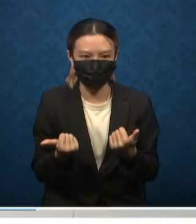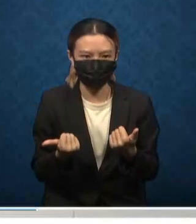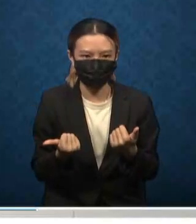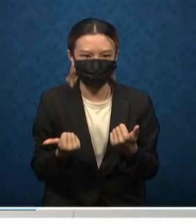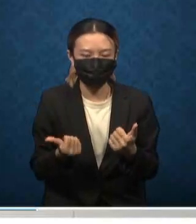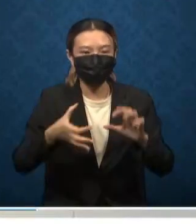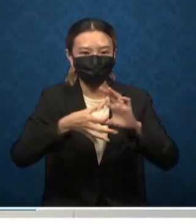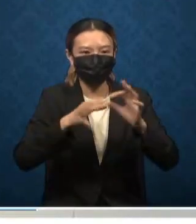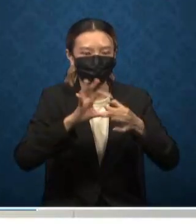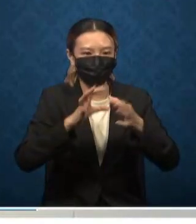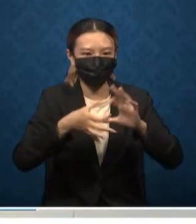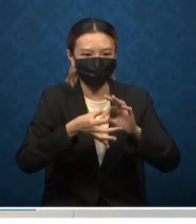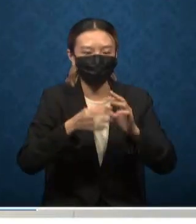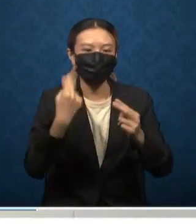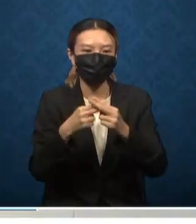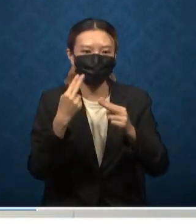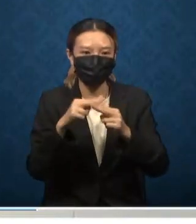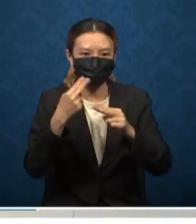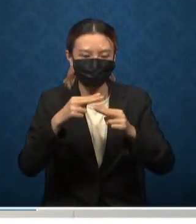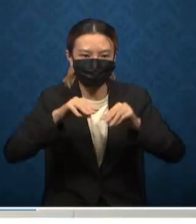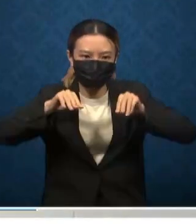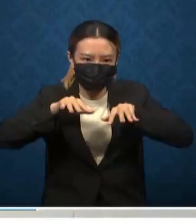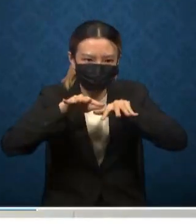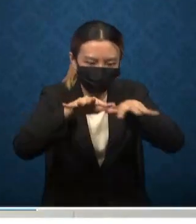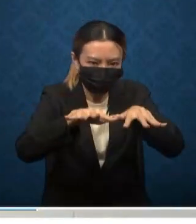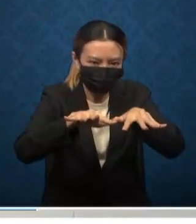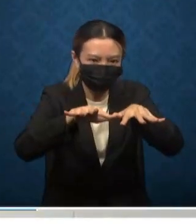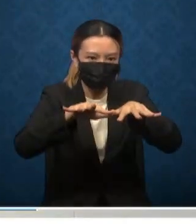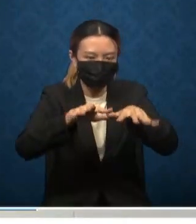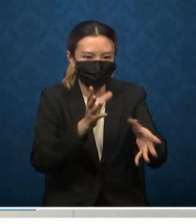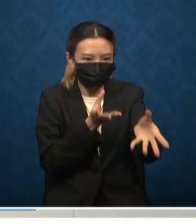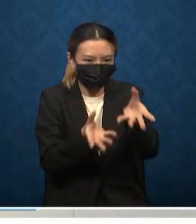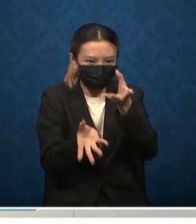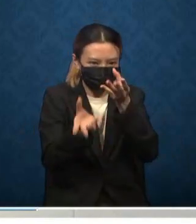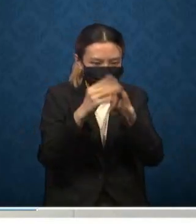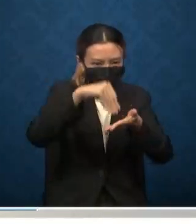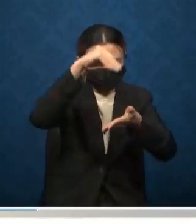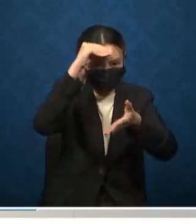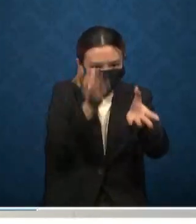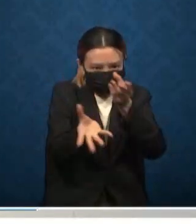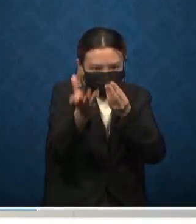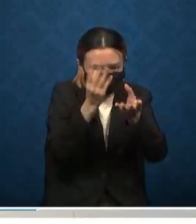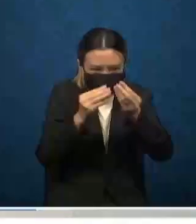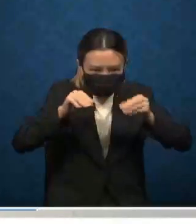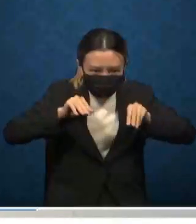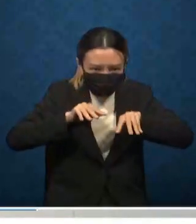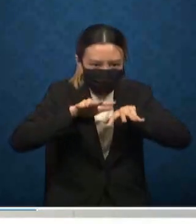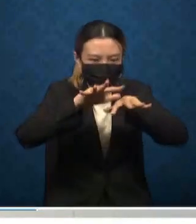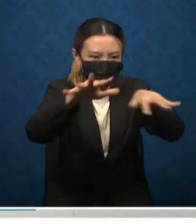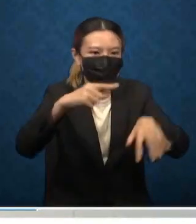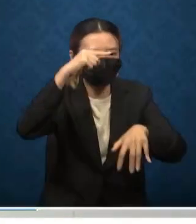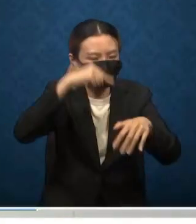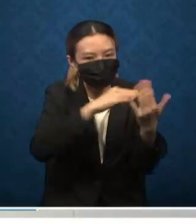แพร่หลายมากมีการเรียนการฝึกซ้อมที่ขยายออกไปอย่างกว้างขวางทั้งในประเทศ